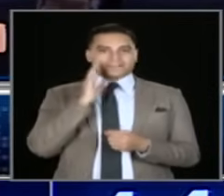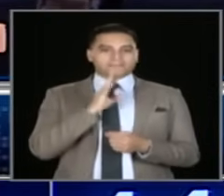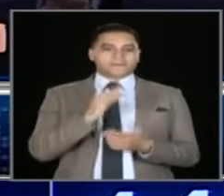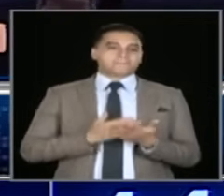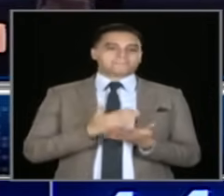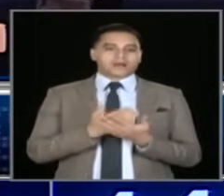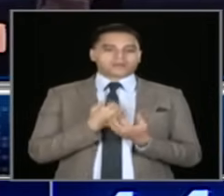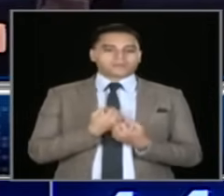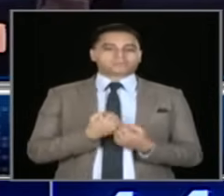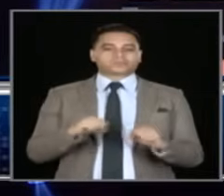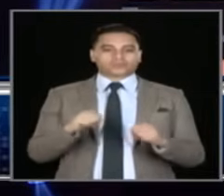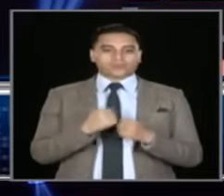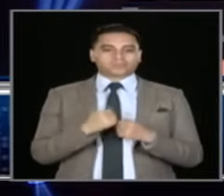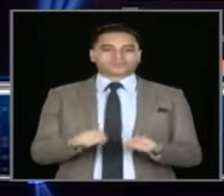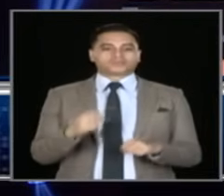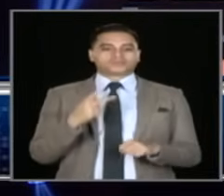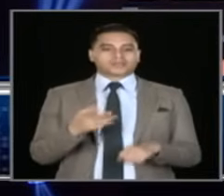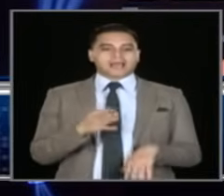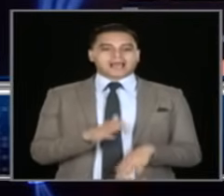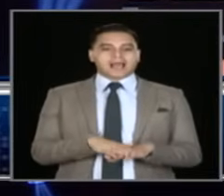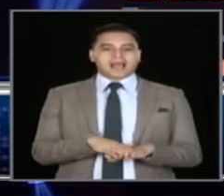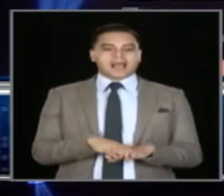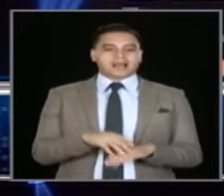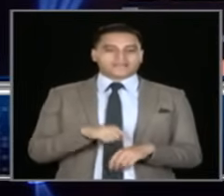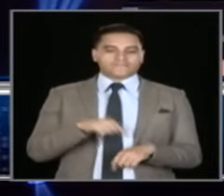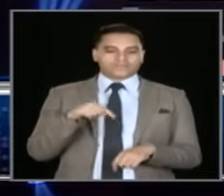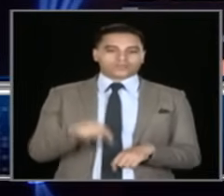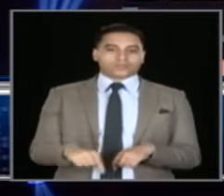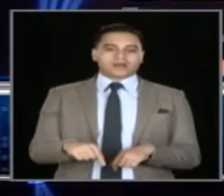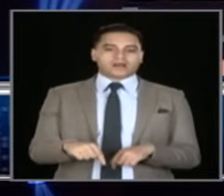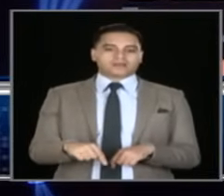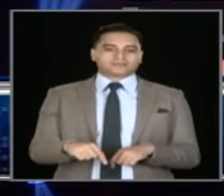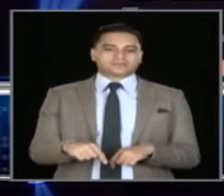بعد انفجار القنبلتين النوويتين